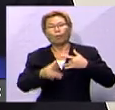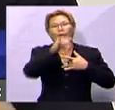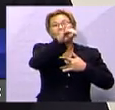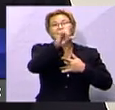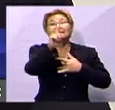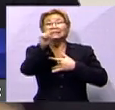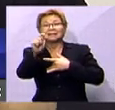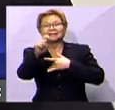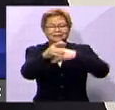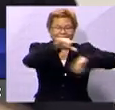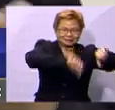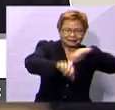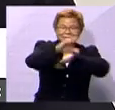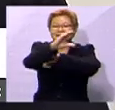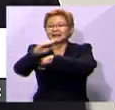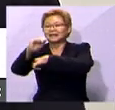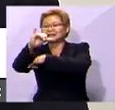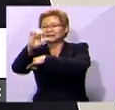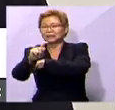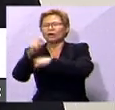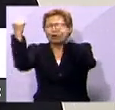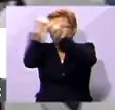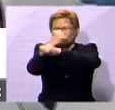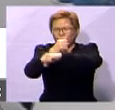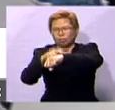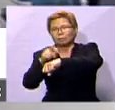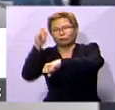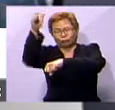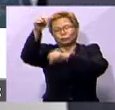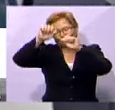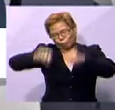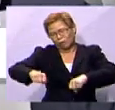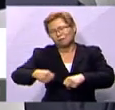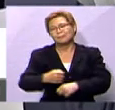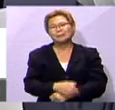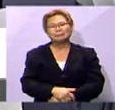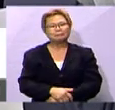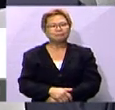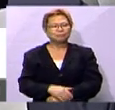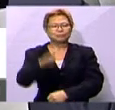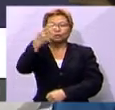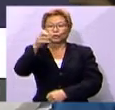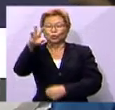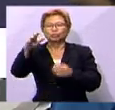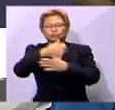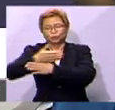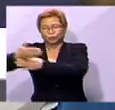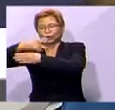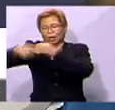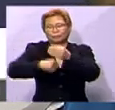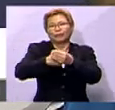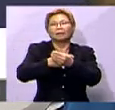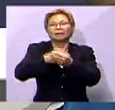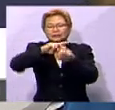We should be able to meet the challenges of the future menurut Chu perkongsian mengenai revolusi